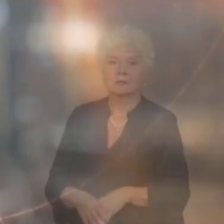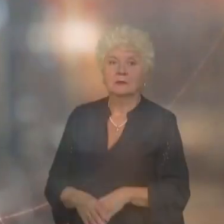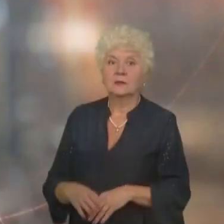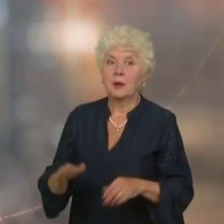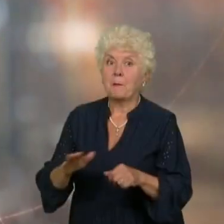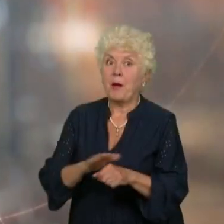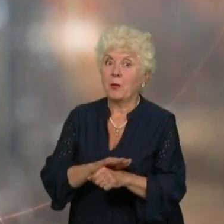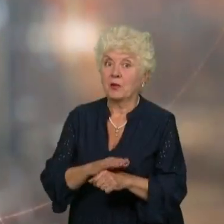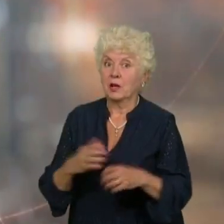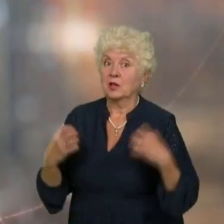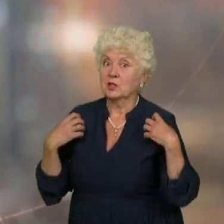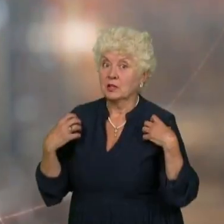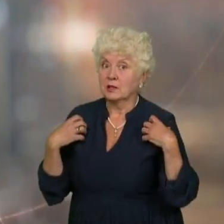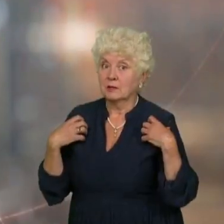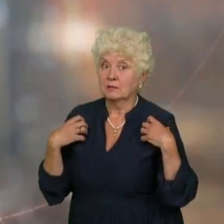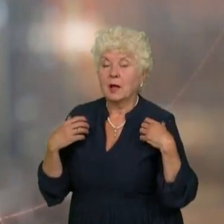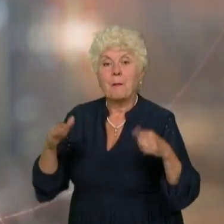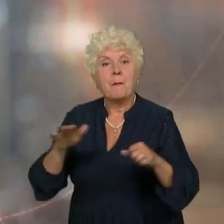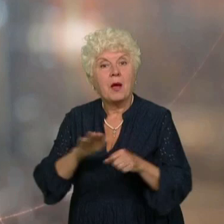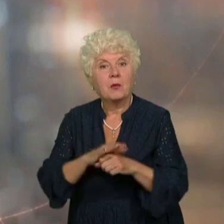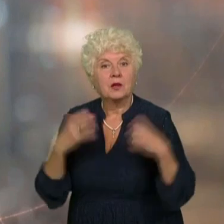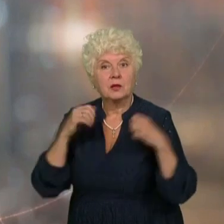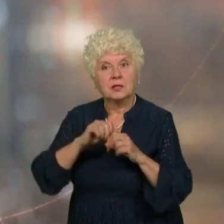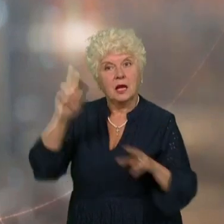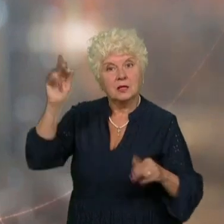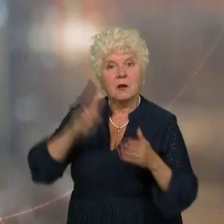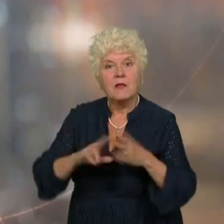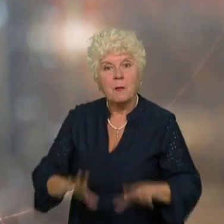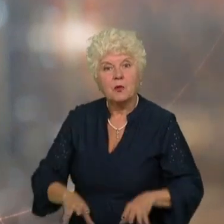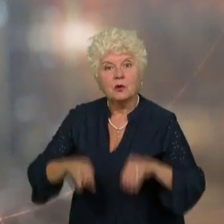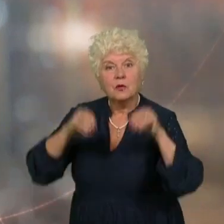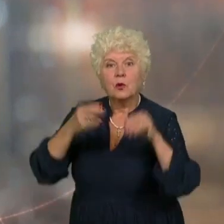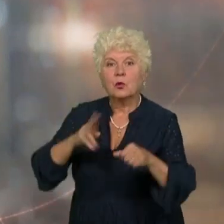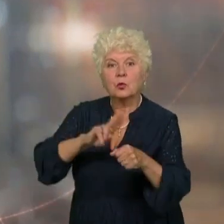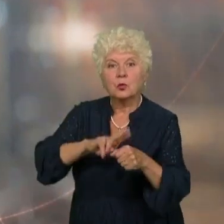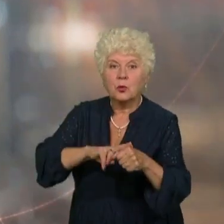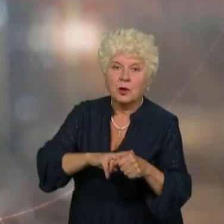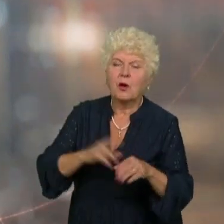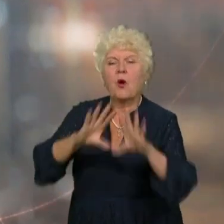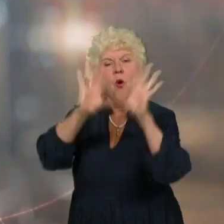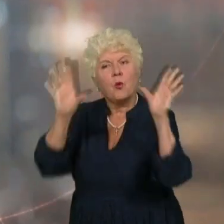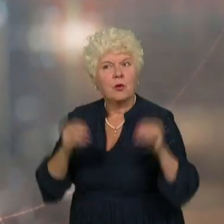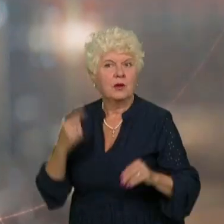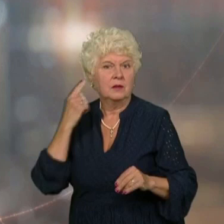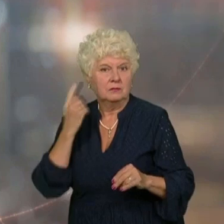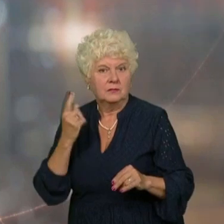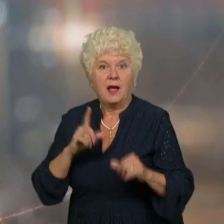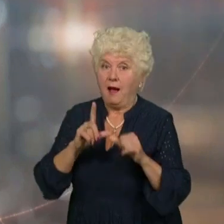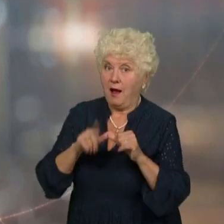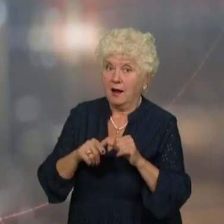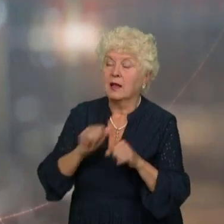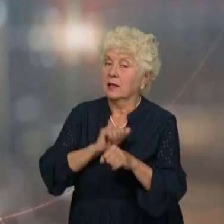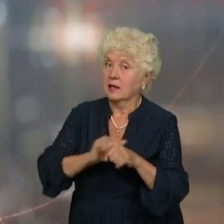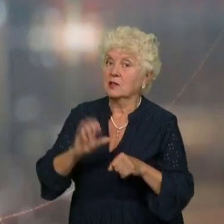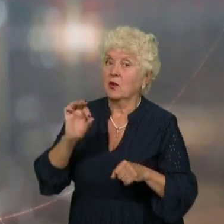Pełnia życia Pełnia życia takie hasło na początek które No dość ogólnie brzmi ale jest